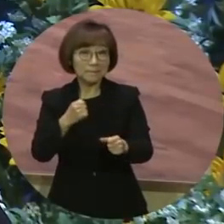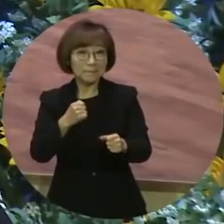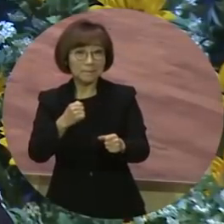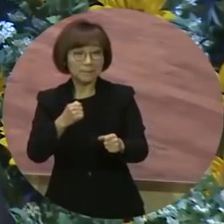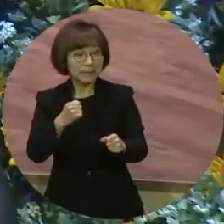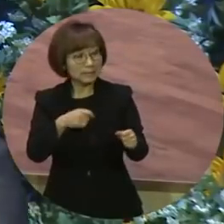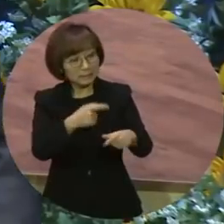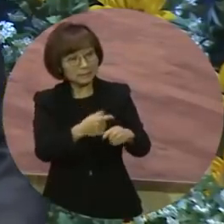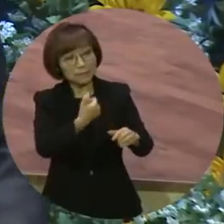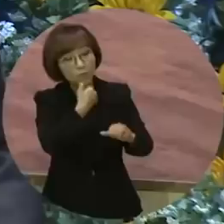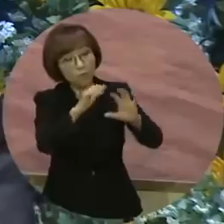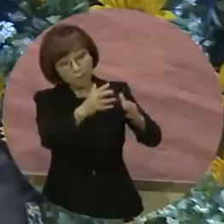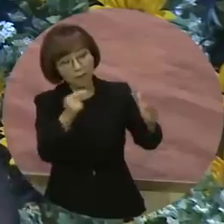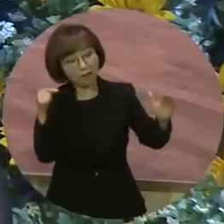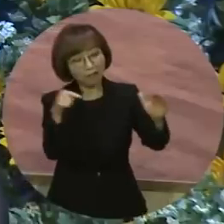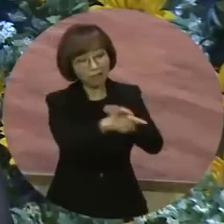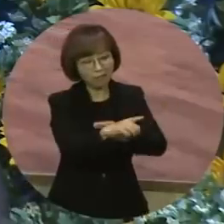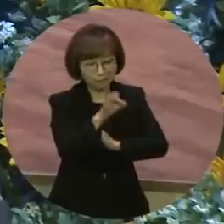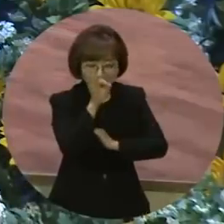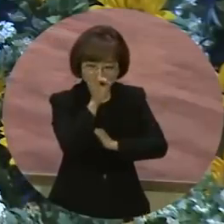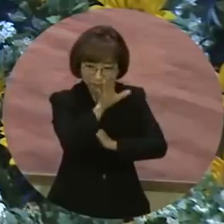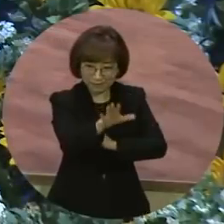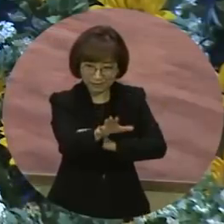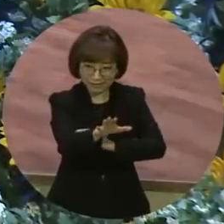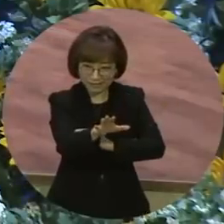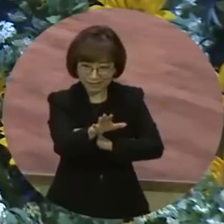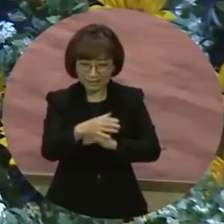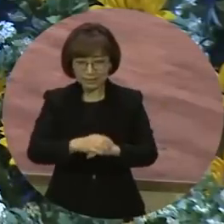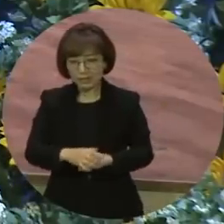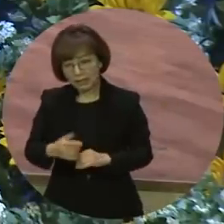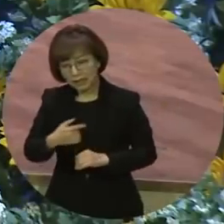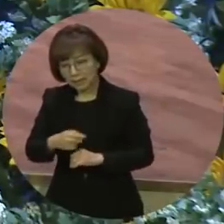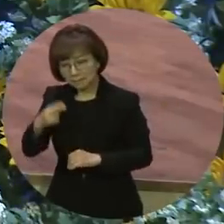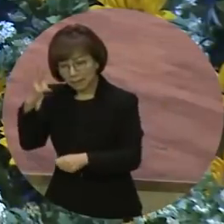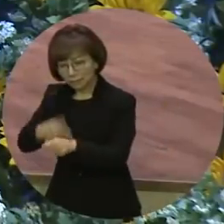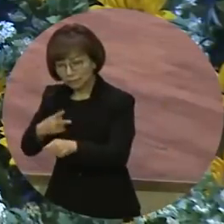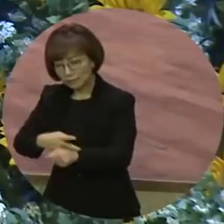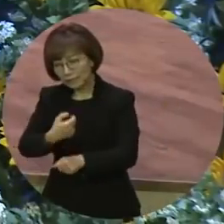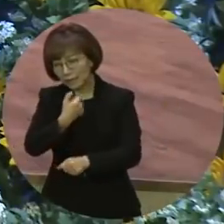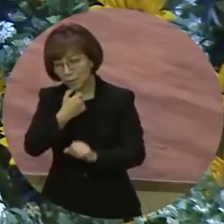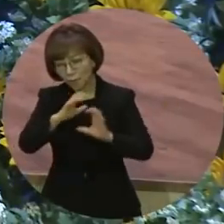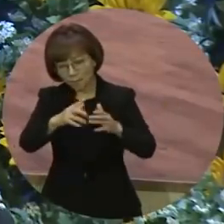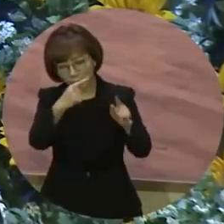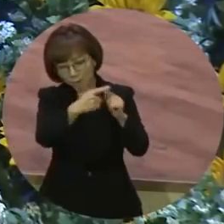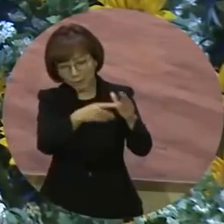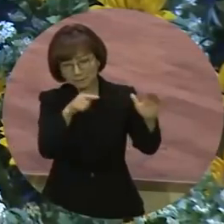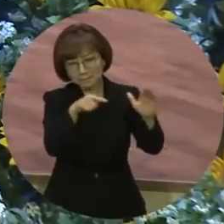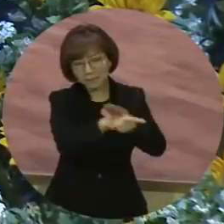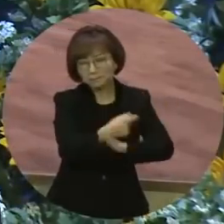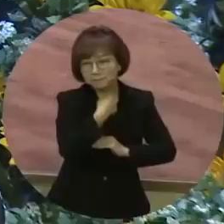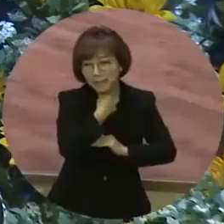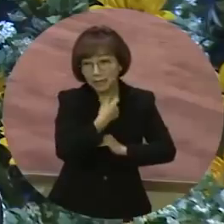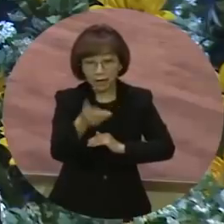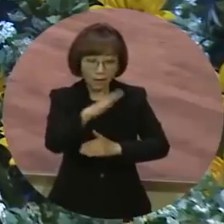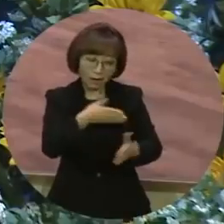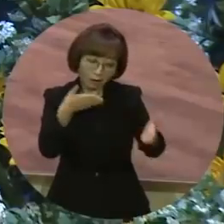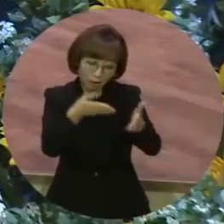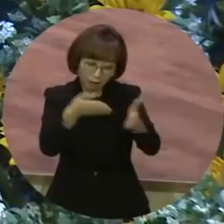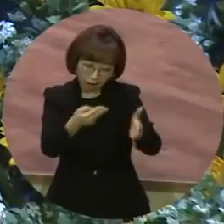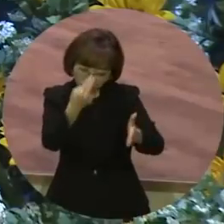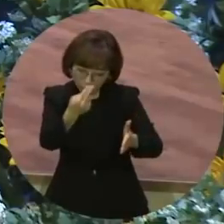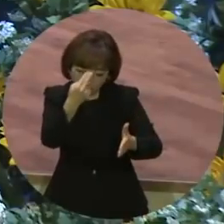있지만은 그렇지 못하다 보니까 이 바울이 로마 교회 가고 싶었지만은 그때마다 문이 열리지 않아 갈 수가